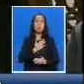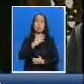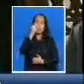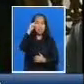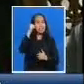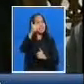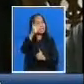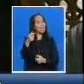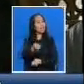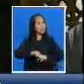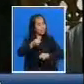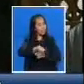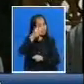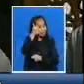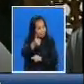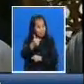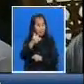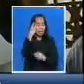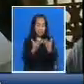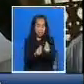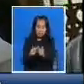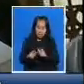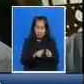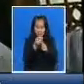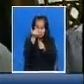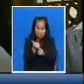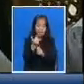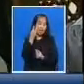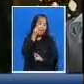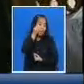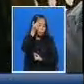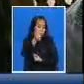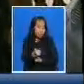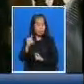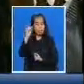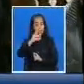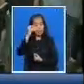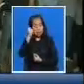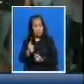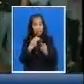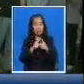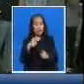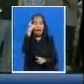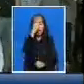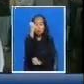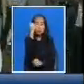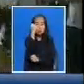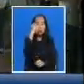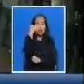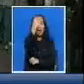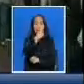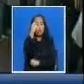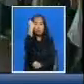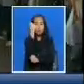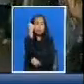การเกษตรมาก่อนนะฮะมีพื้นฐานการเกษตรที่ดีมีทรัพยากรมากมายแต่ถามว่าใครยากจนที่สุด เกษตรกร ก็กลายเป็นเกษตรก